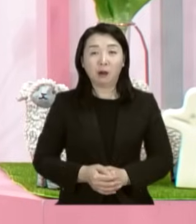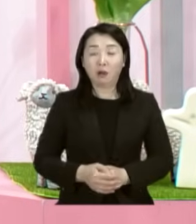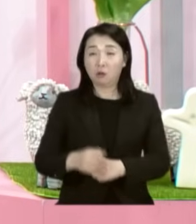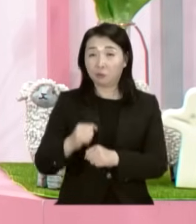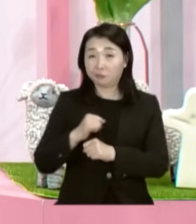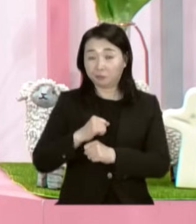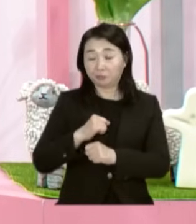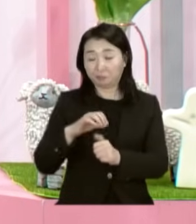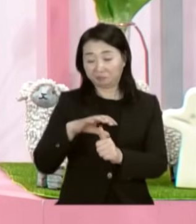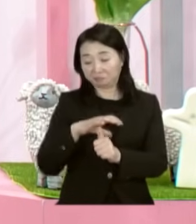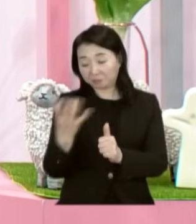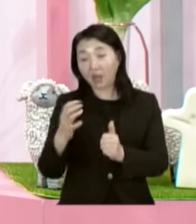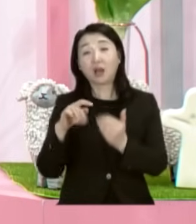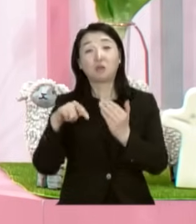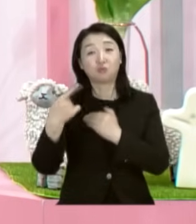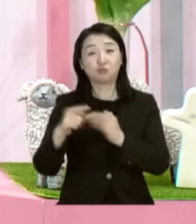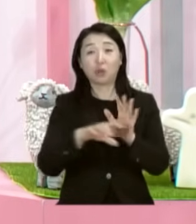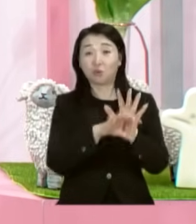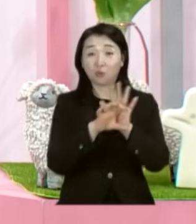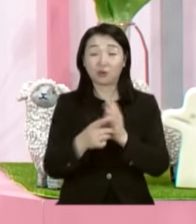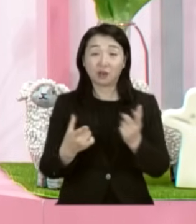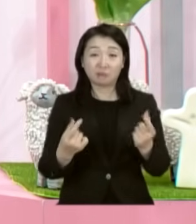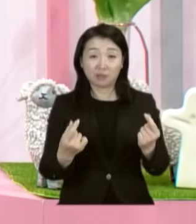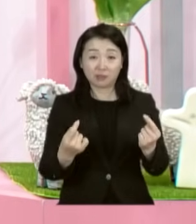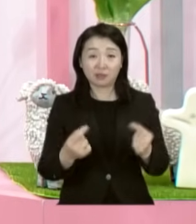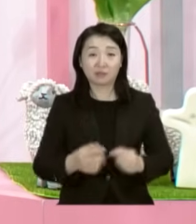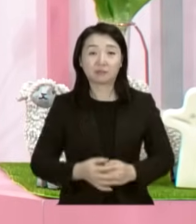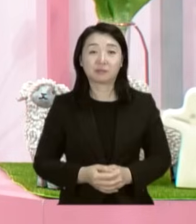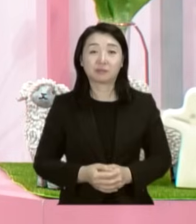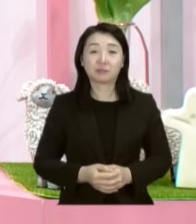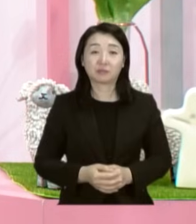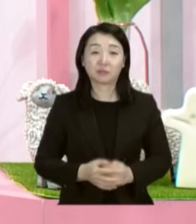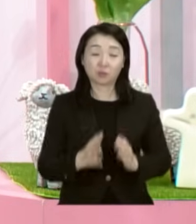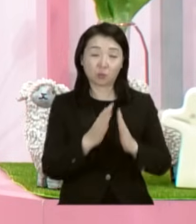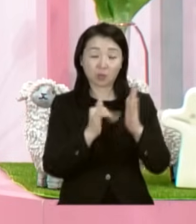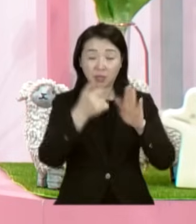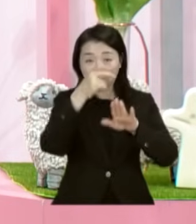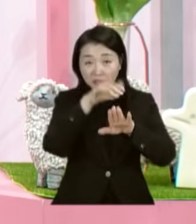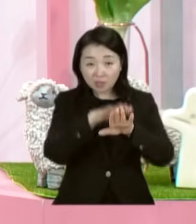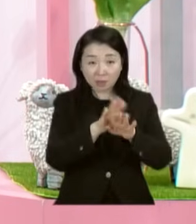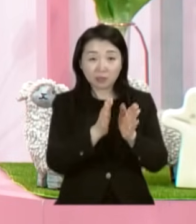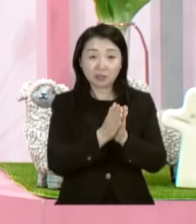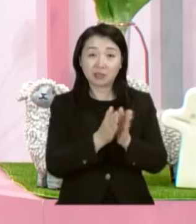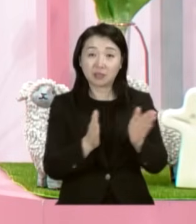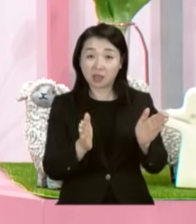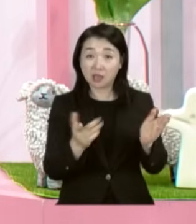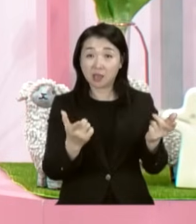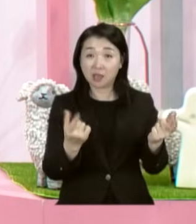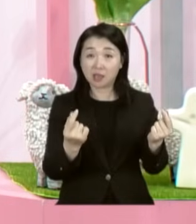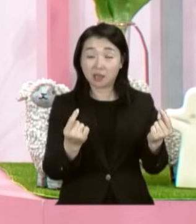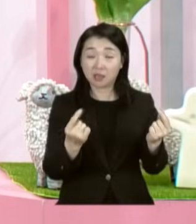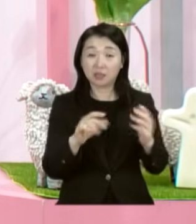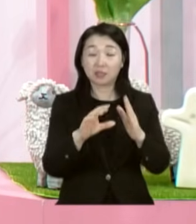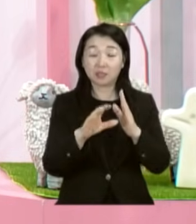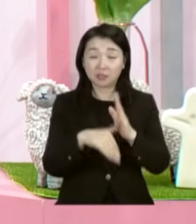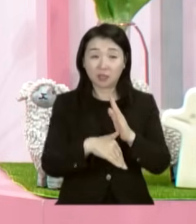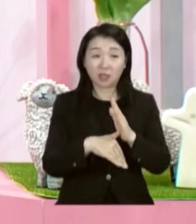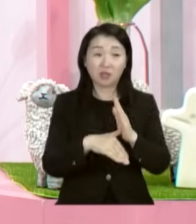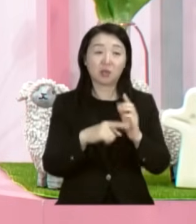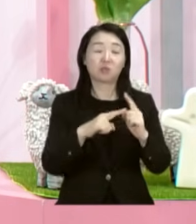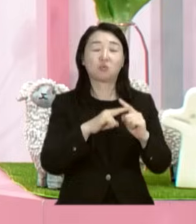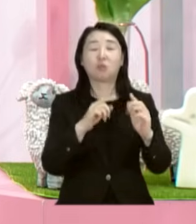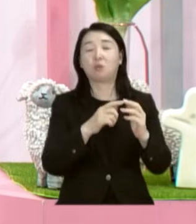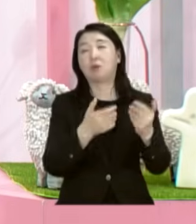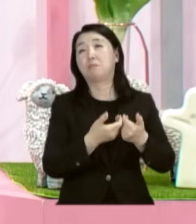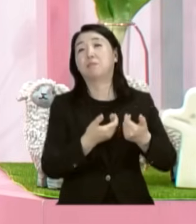군대 저녁하고 나서 어 코로나 시기였어요 한동안 이제 가정 예배를 드리기 시작하면서네 그때 자연스럽게 저는